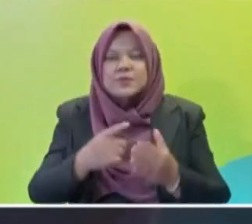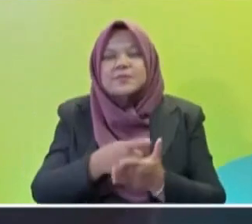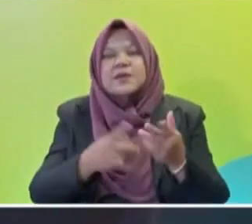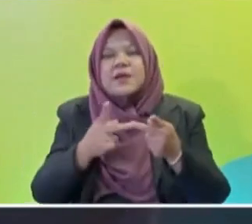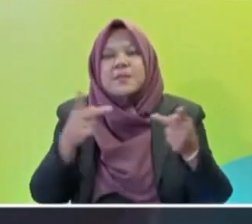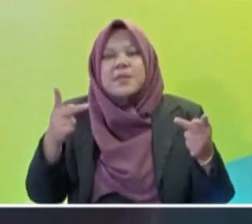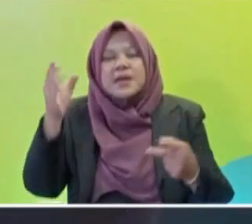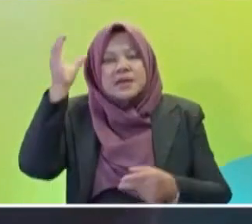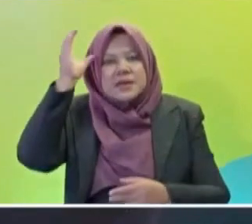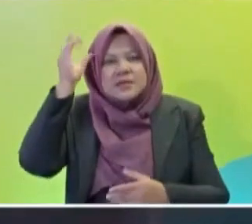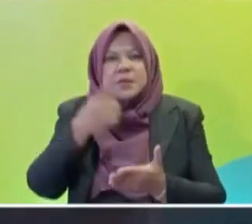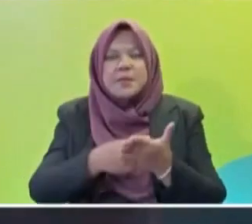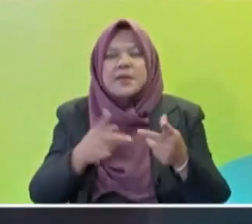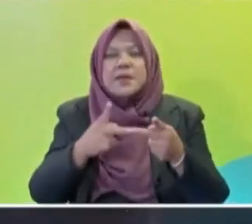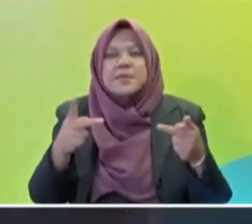kabar